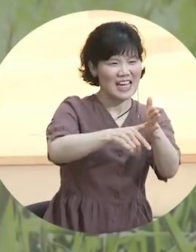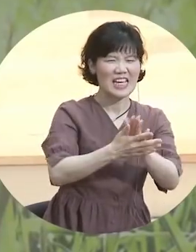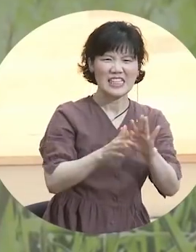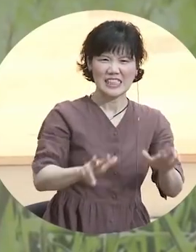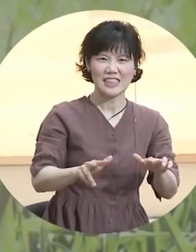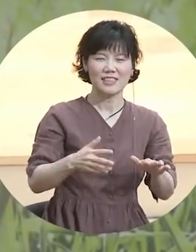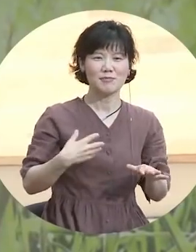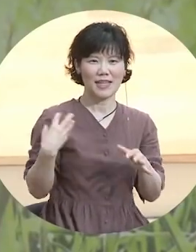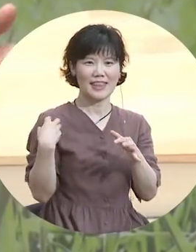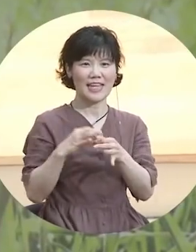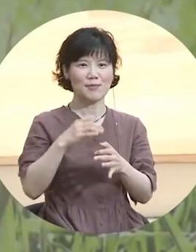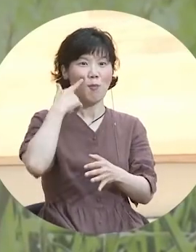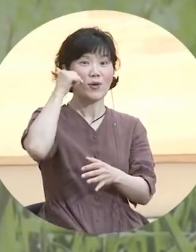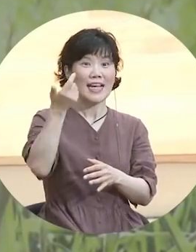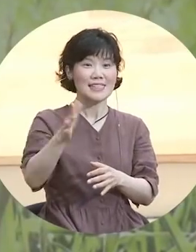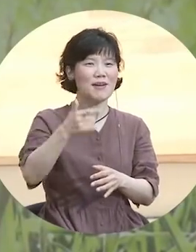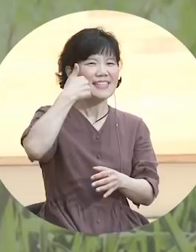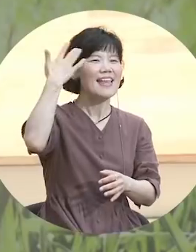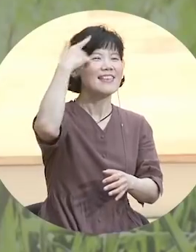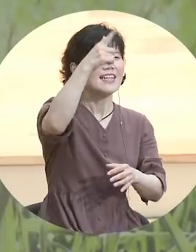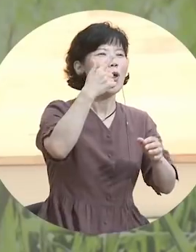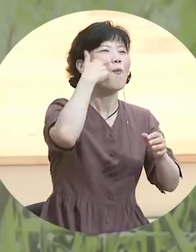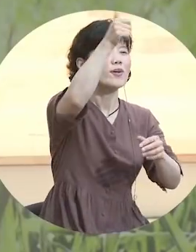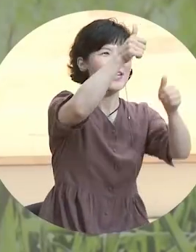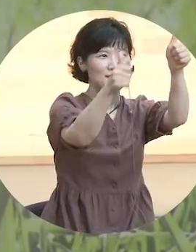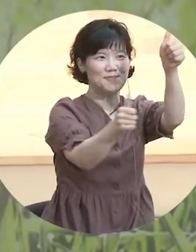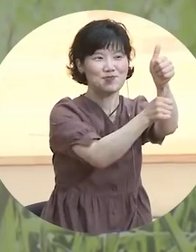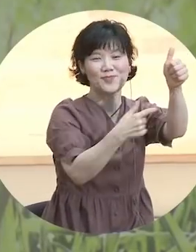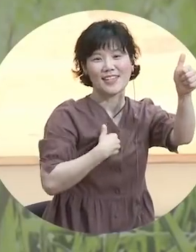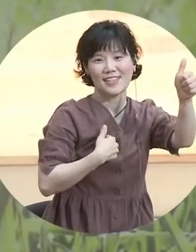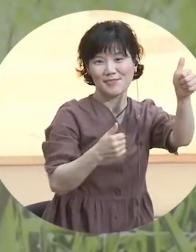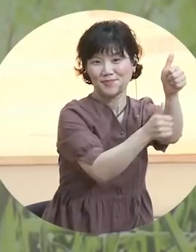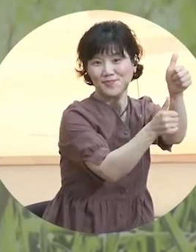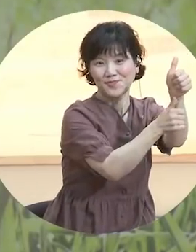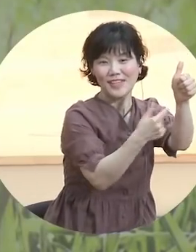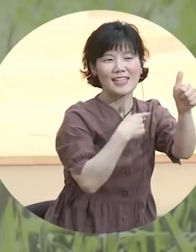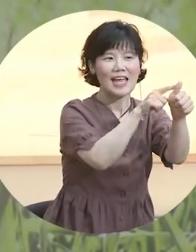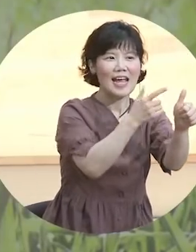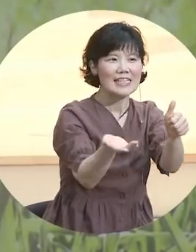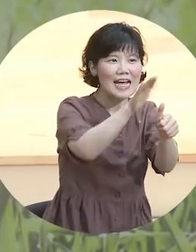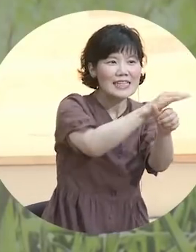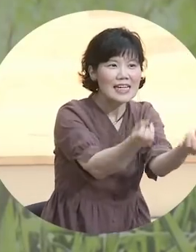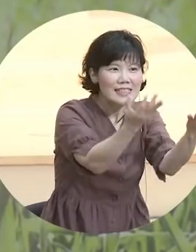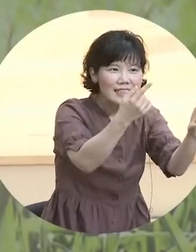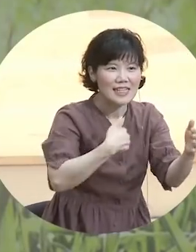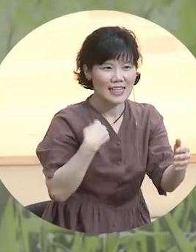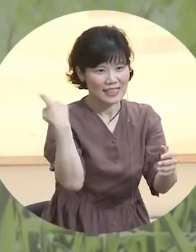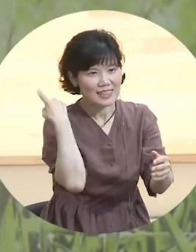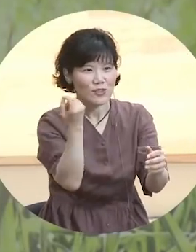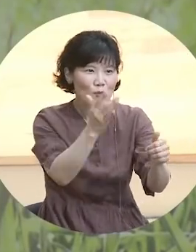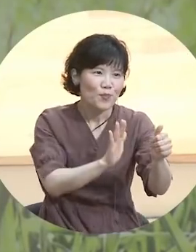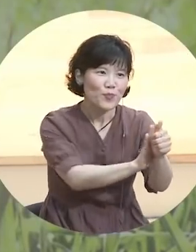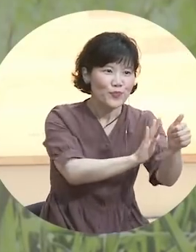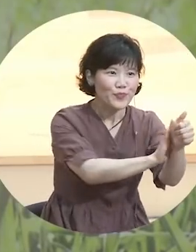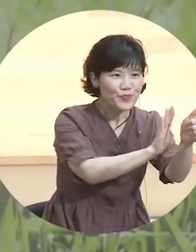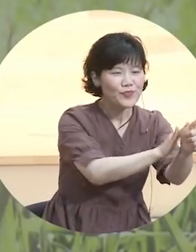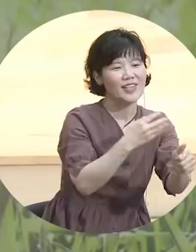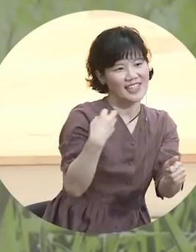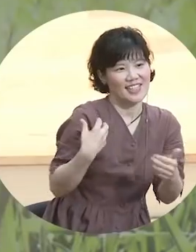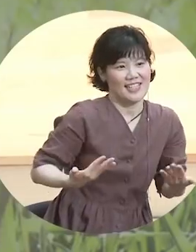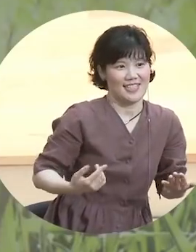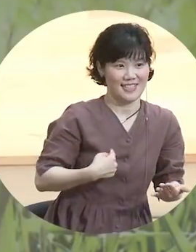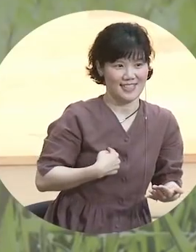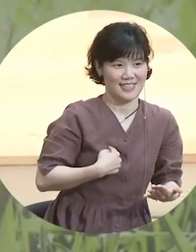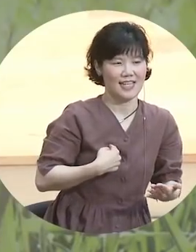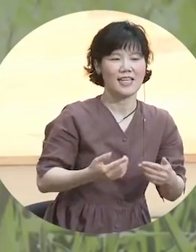지금은 담임 목사입니다만은 그 당시에 제가 부목사였기 때문에 담임 목사님 인도하는 장례식을 옆에서 돕고 이렇게 하는 그런